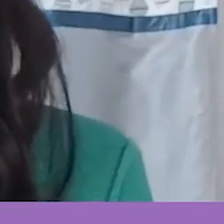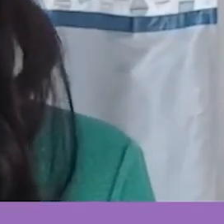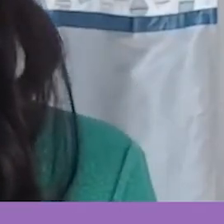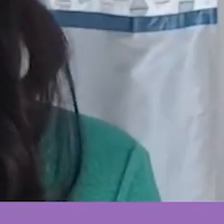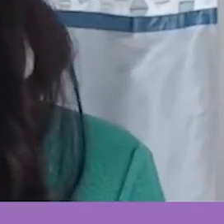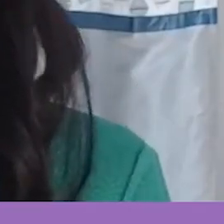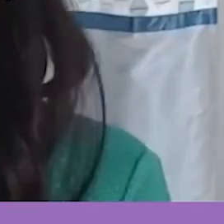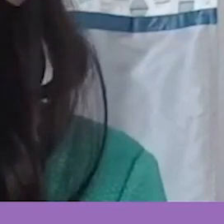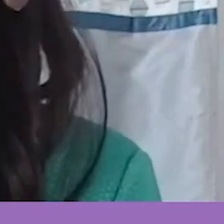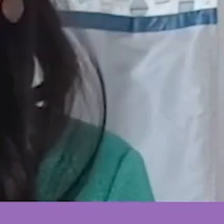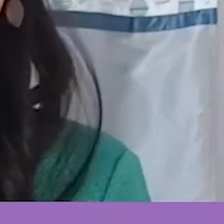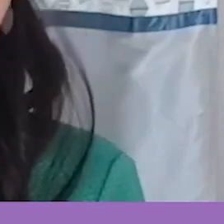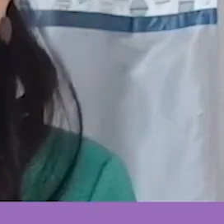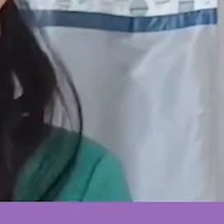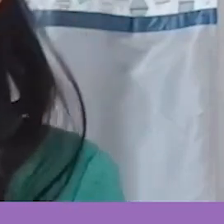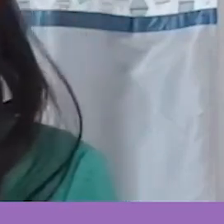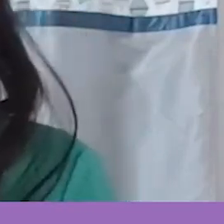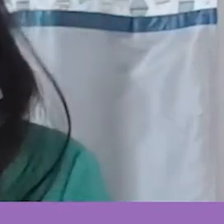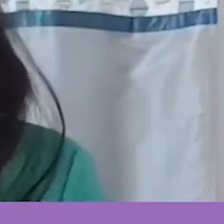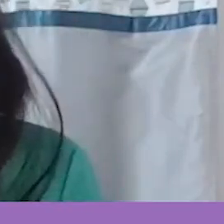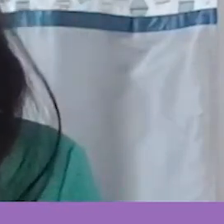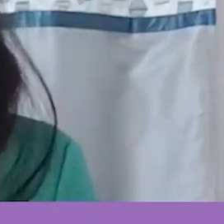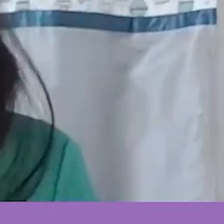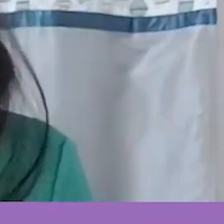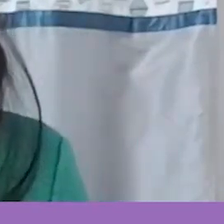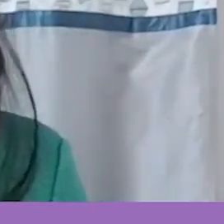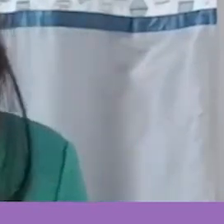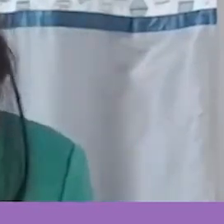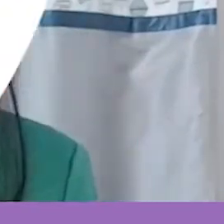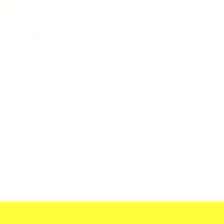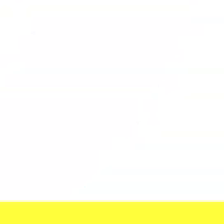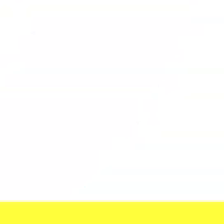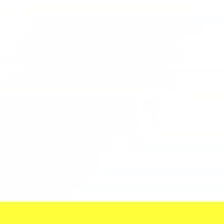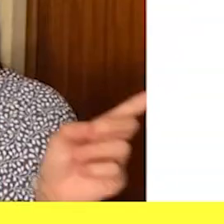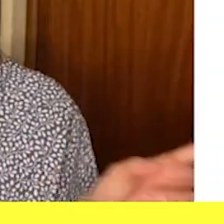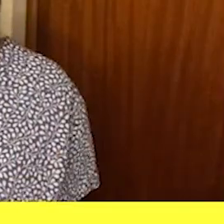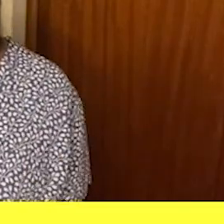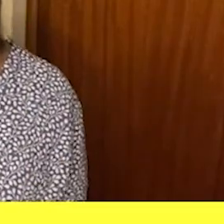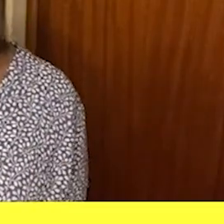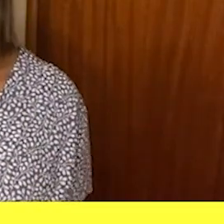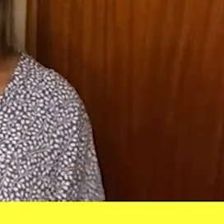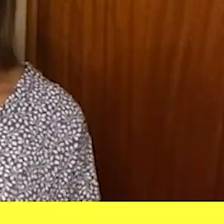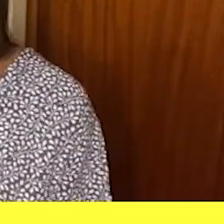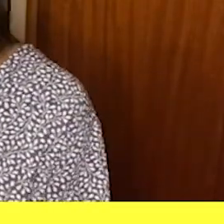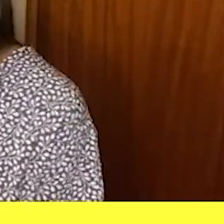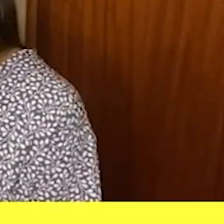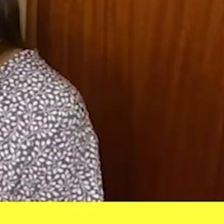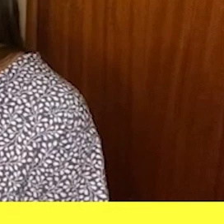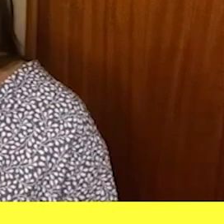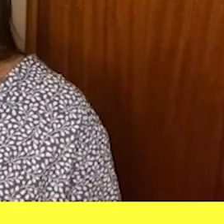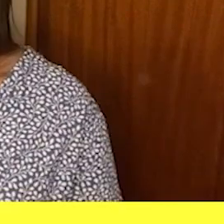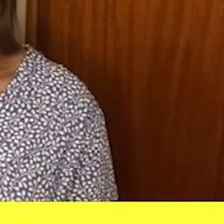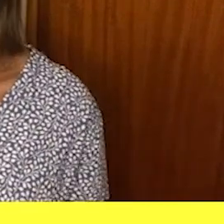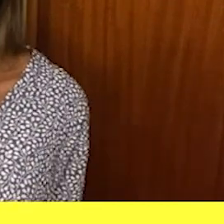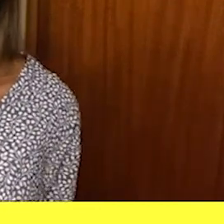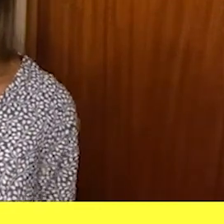pag-inag-ingat nanganganib kang balikan, huwag mong